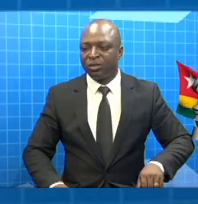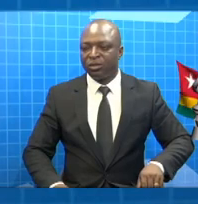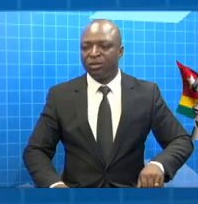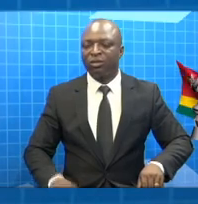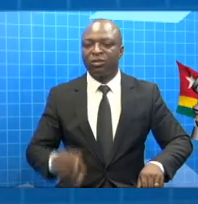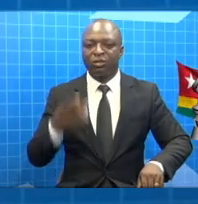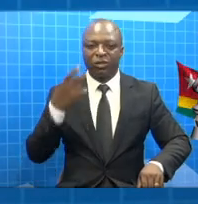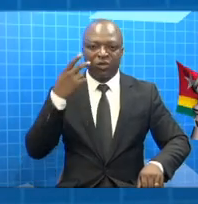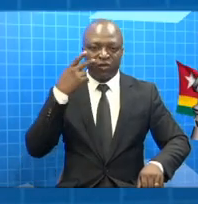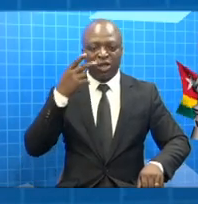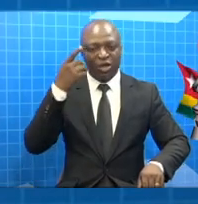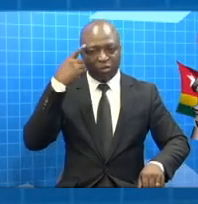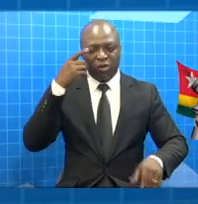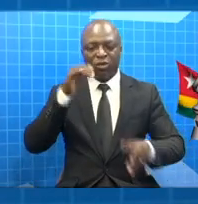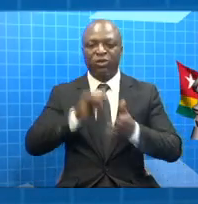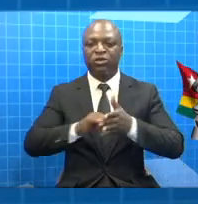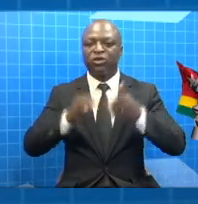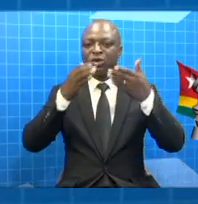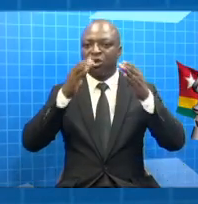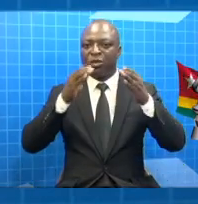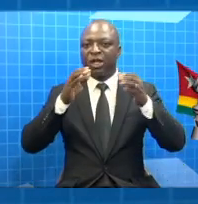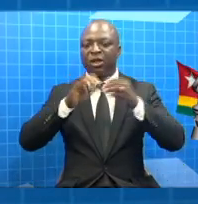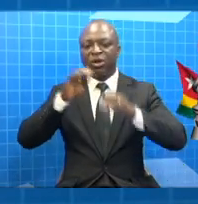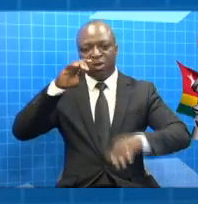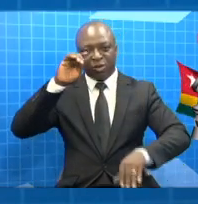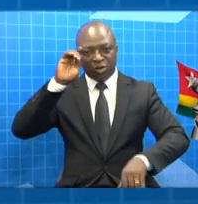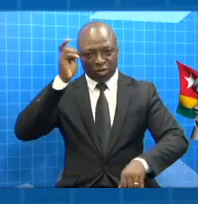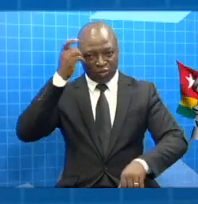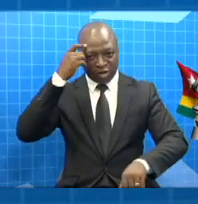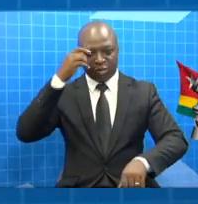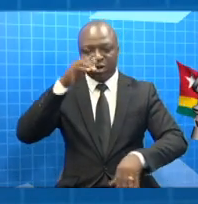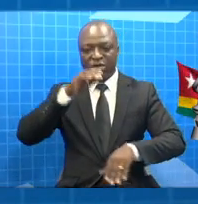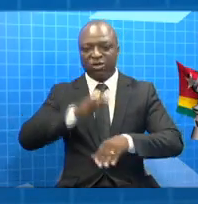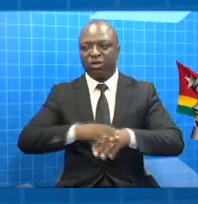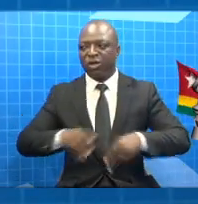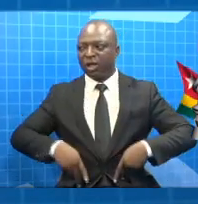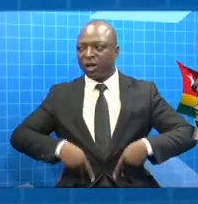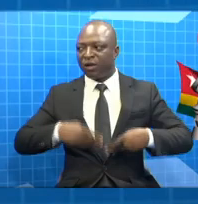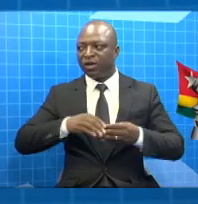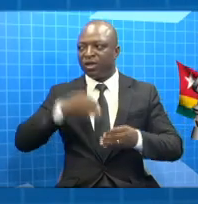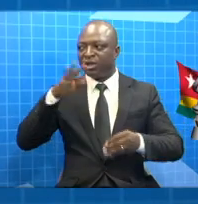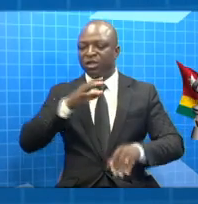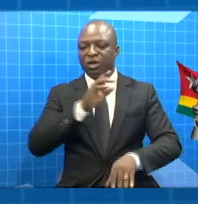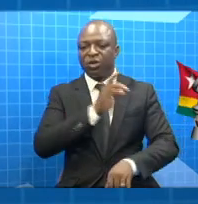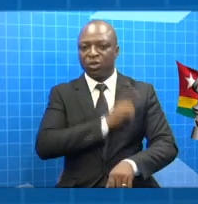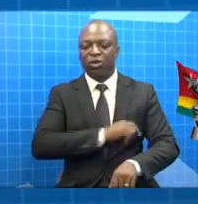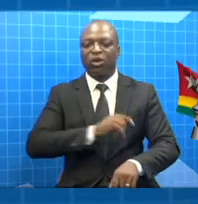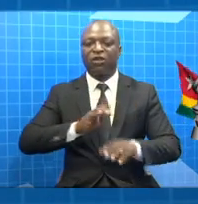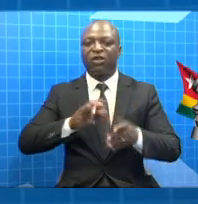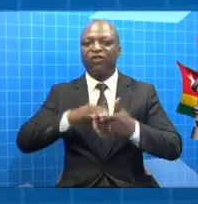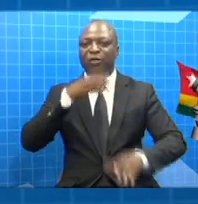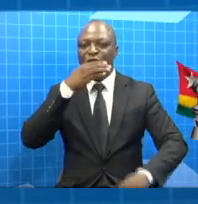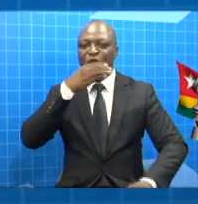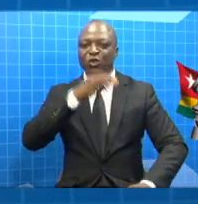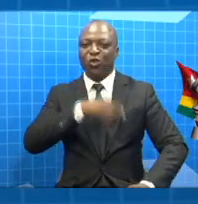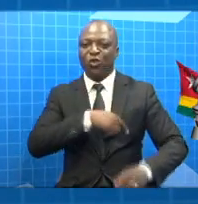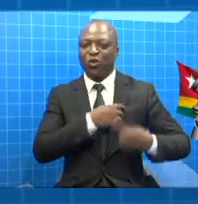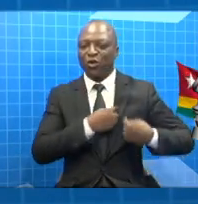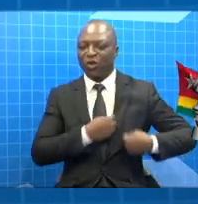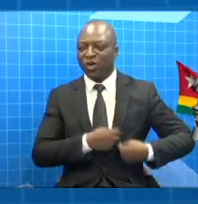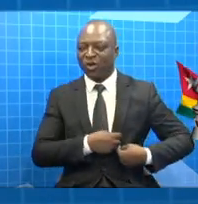Voilà pour ce communiqué du gouvernement sur la vie chère au Togo qui fait chaud au cœur.